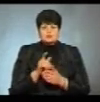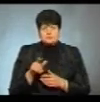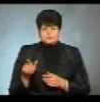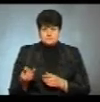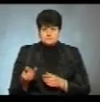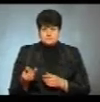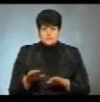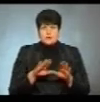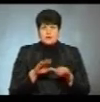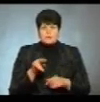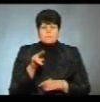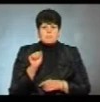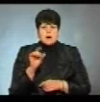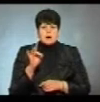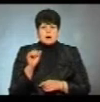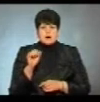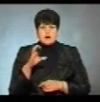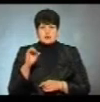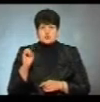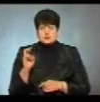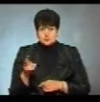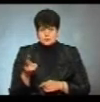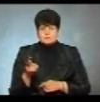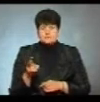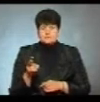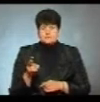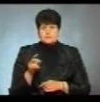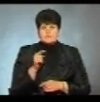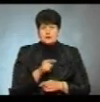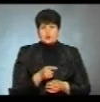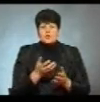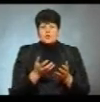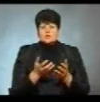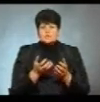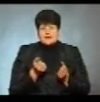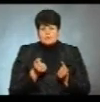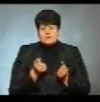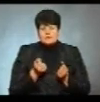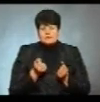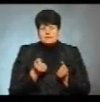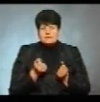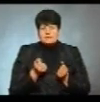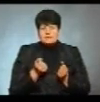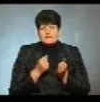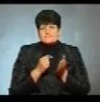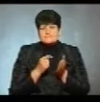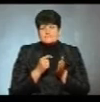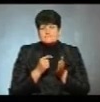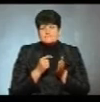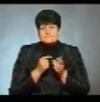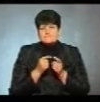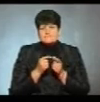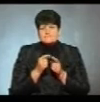Потім Парасюк, скажімо, з його, він отримував такі відгуки позитивні